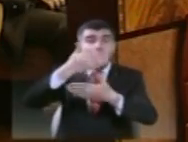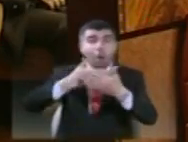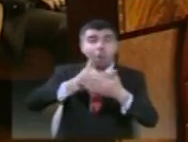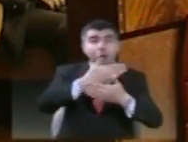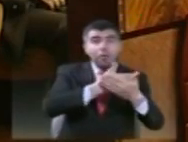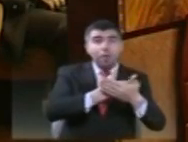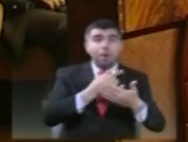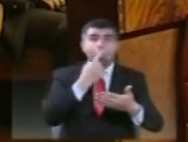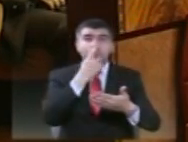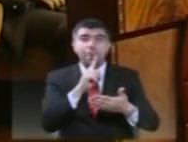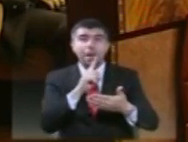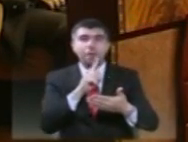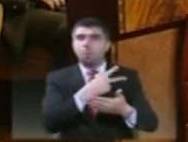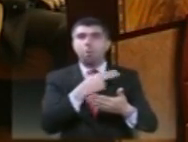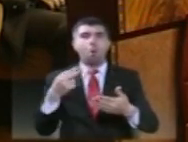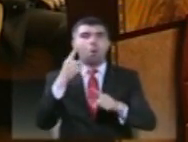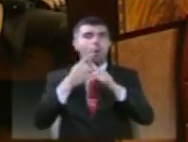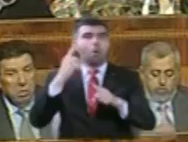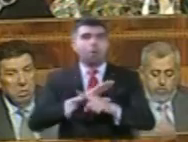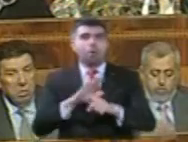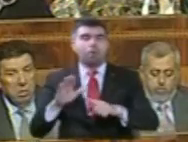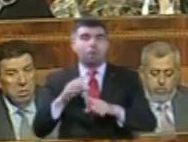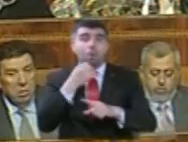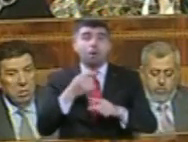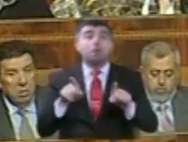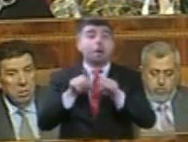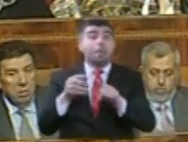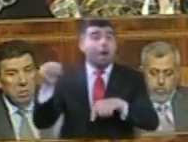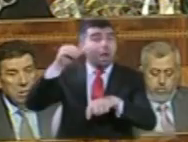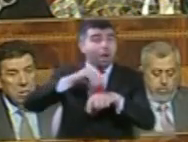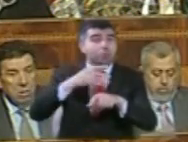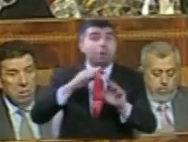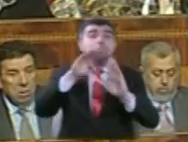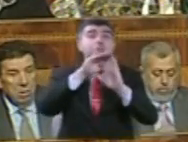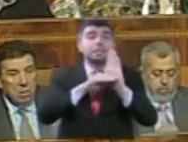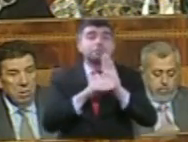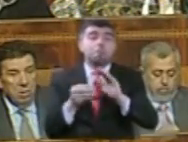وكذلك العمل على تسهيل ولوج المرأة السلالية إلى المجالس النيابية حتى